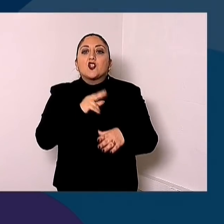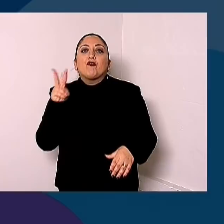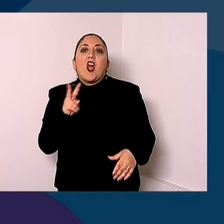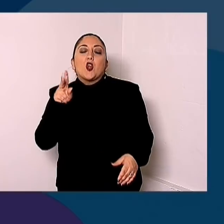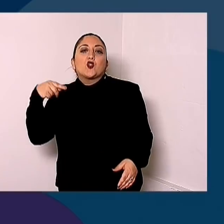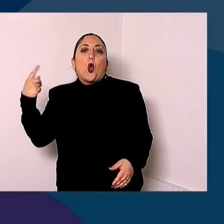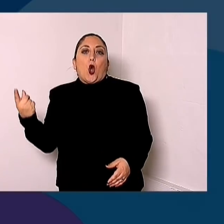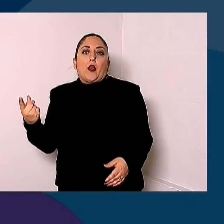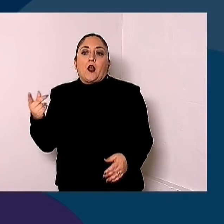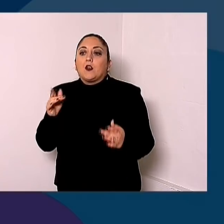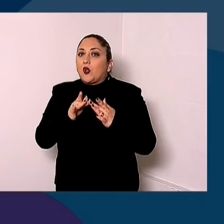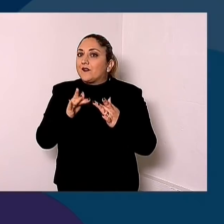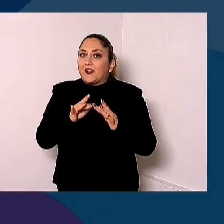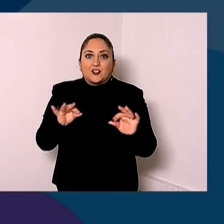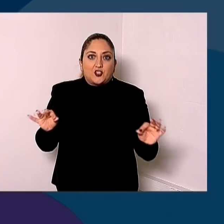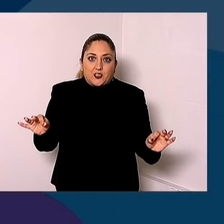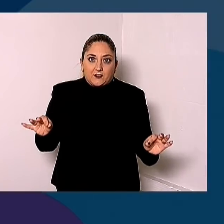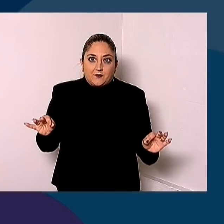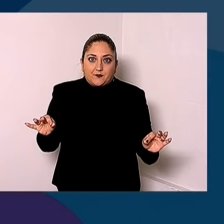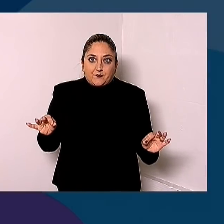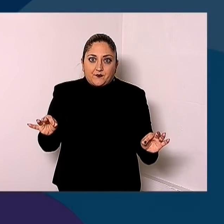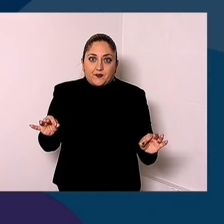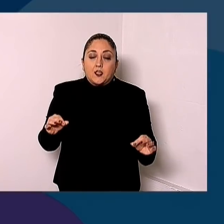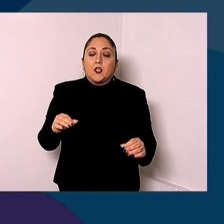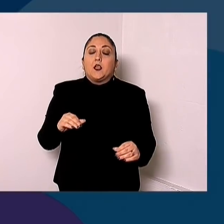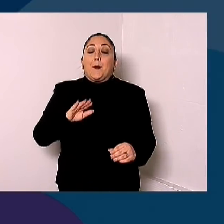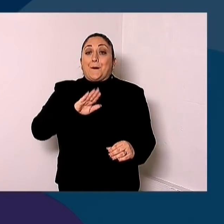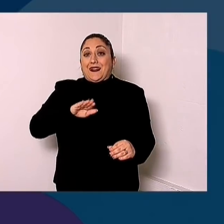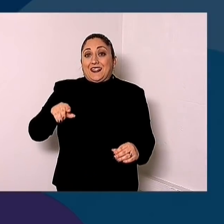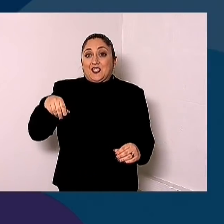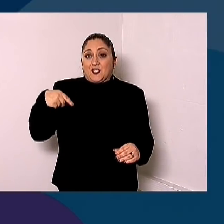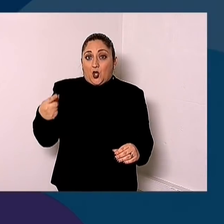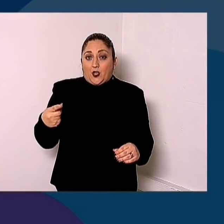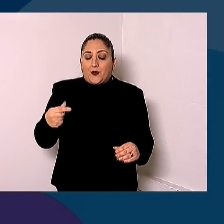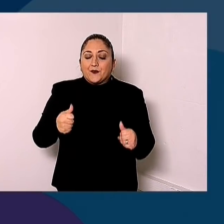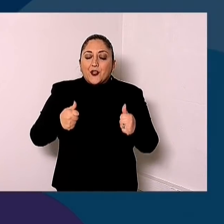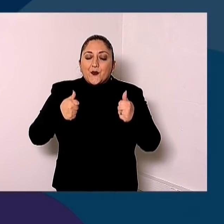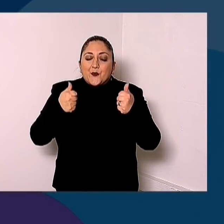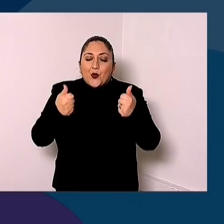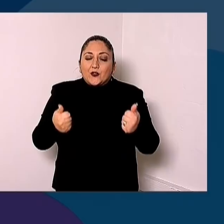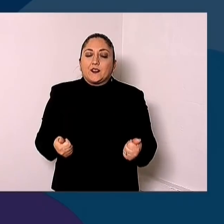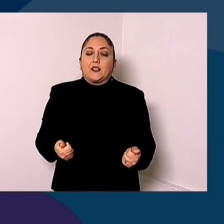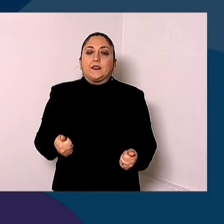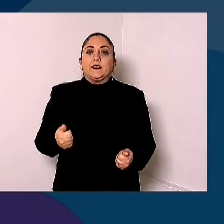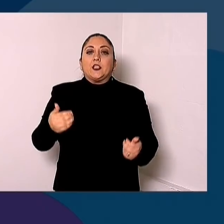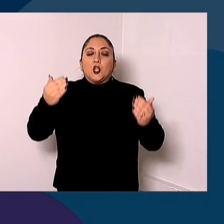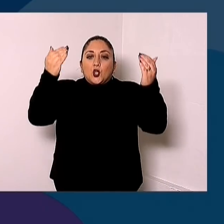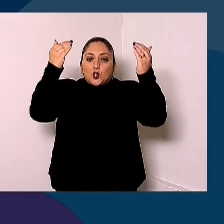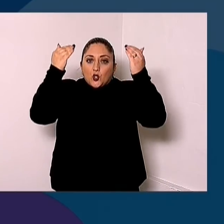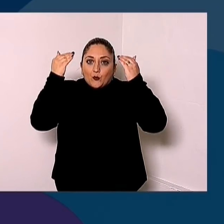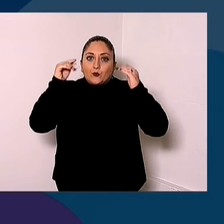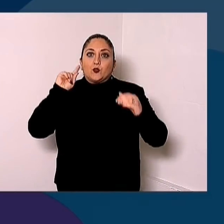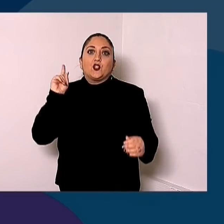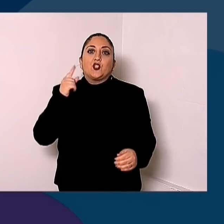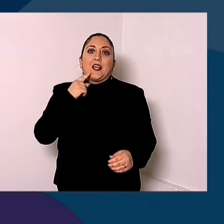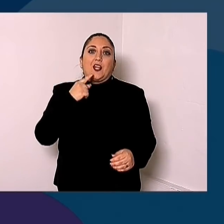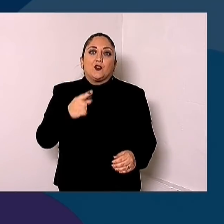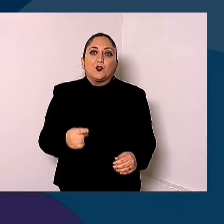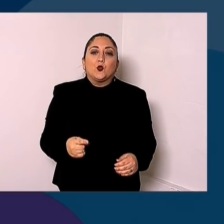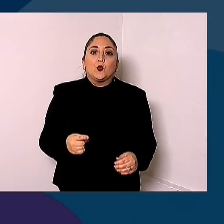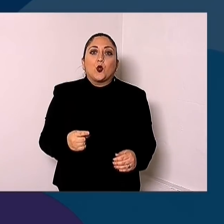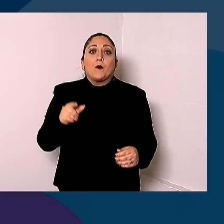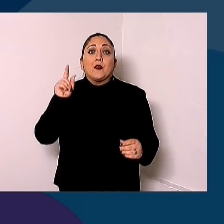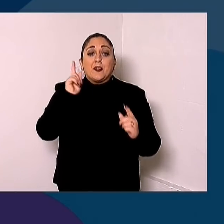jkollokx espożizzjoni għal nies oħrajn. U importanti ħafna li nkomplu nsegwu il-pariri li qegħdin nagħtu ta'